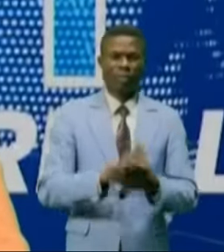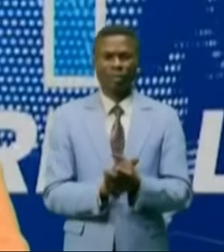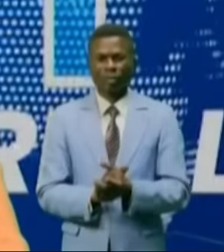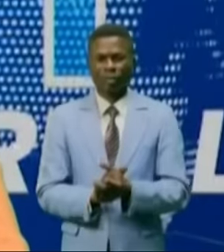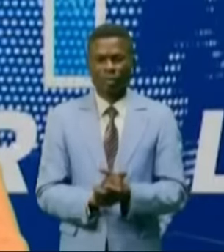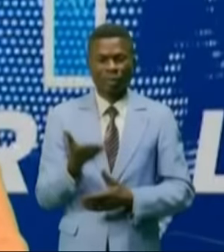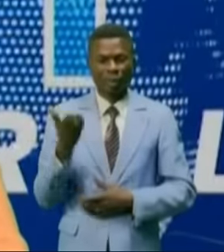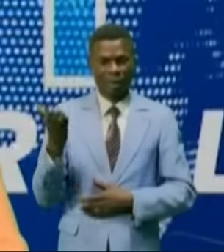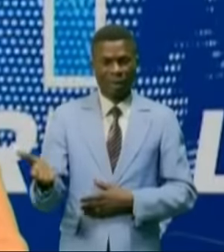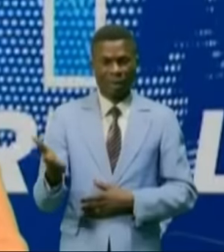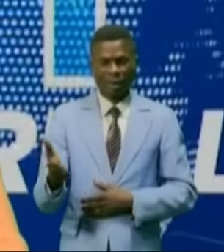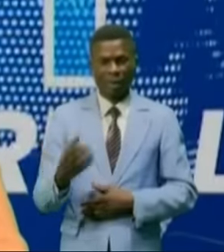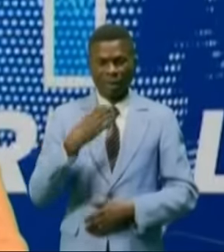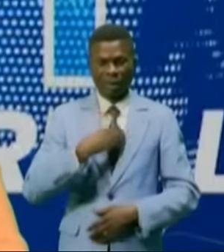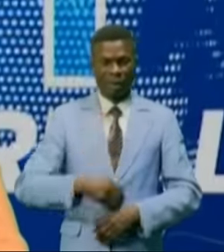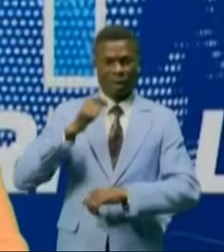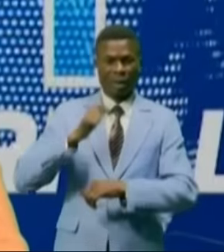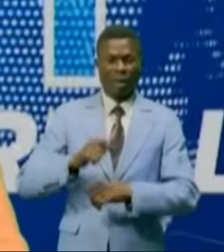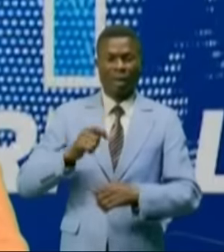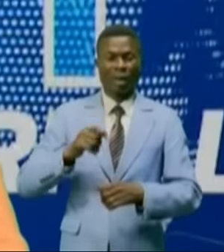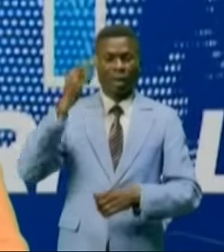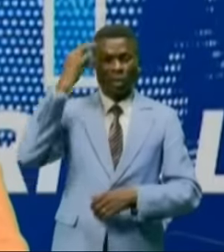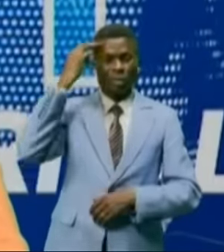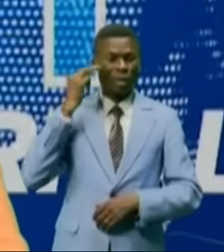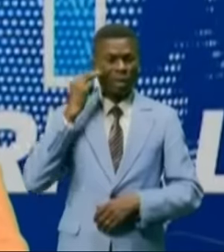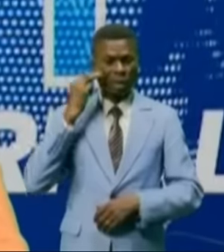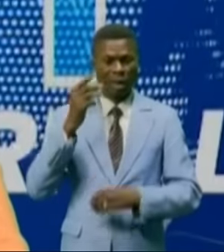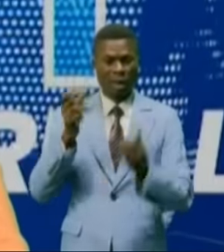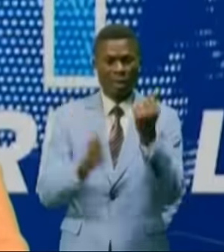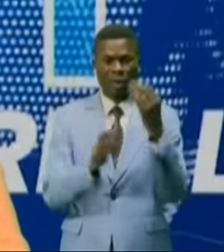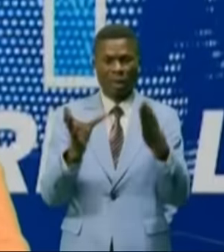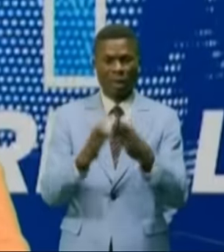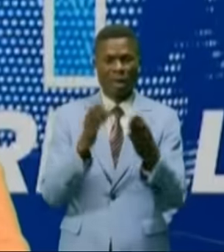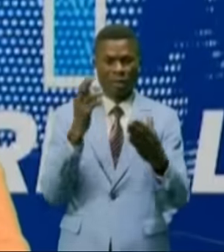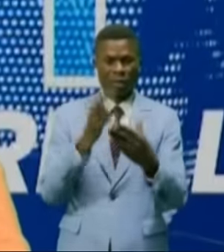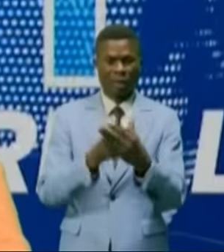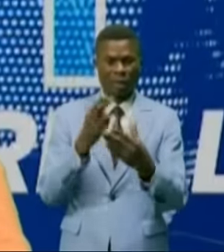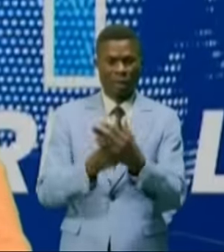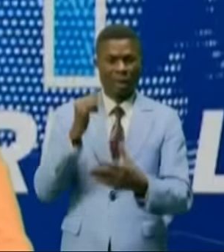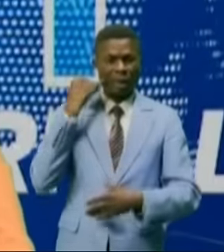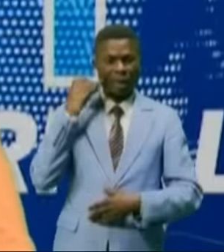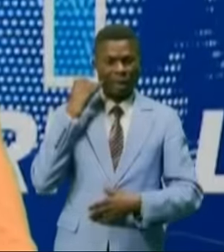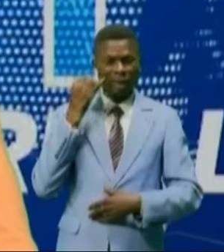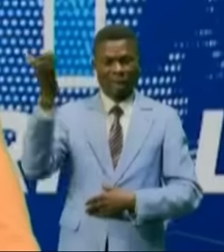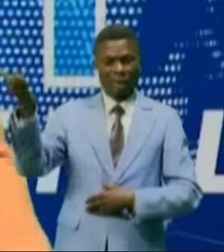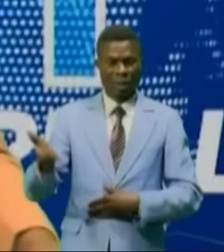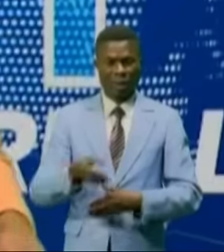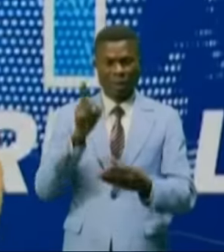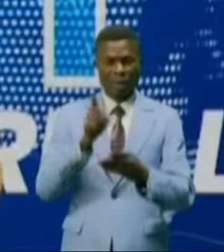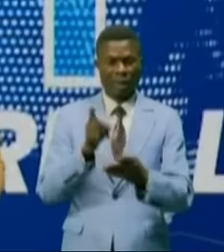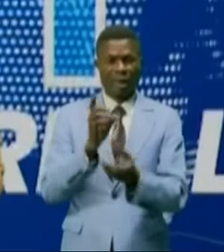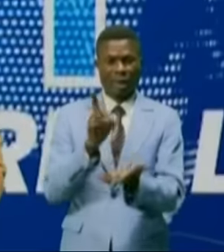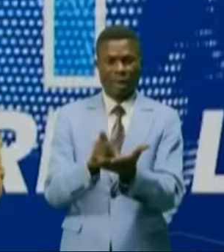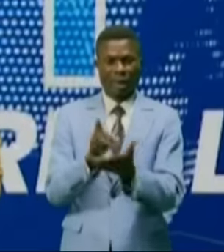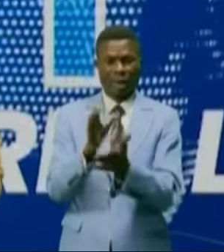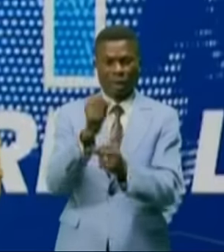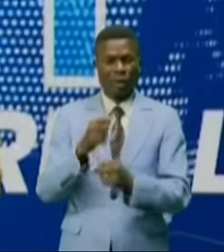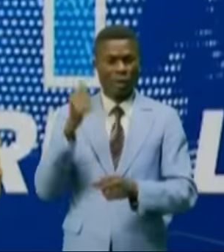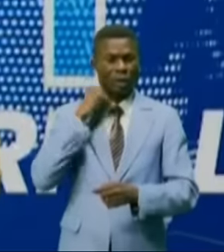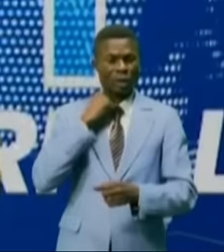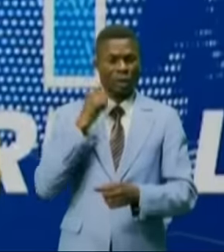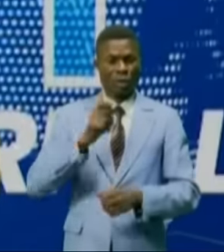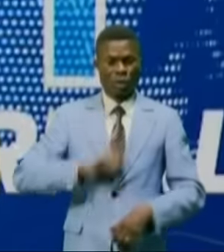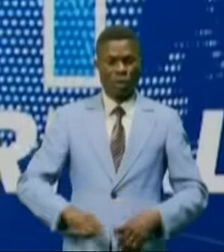Et de son côté, Maître Irène Sambo, ministre des personnes vivant avec handicap, a reçu le diplôme des mérites dénommé Dr